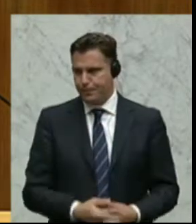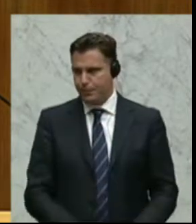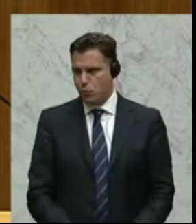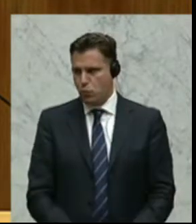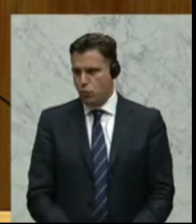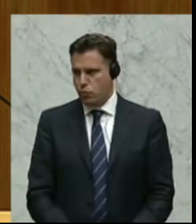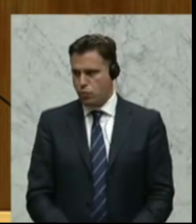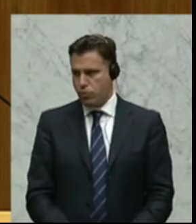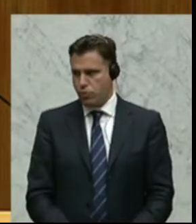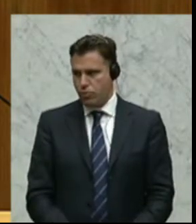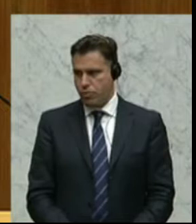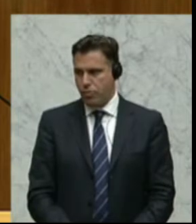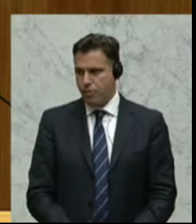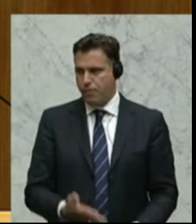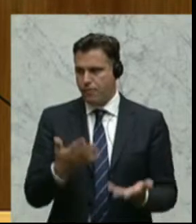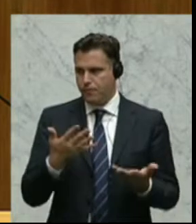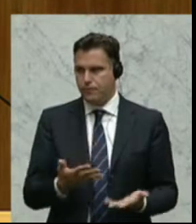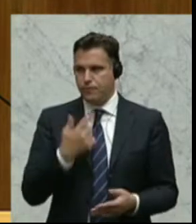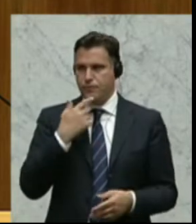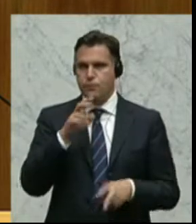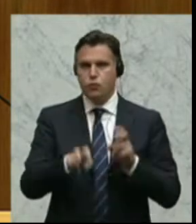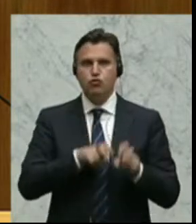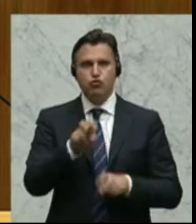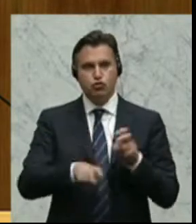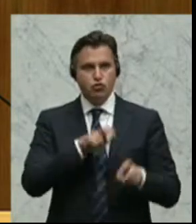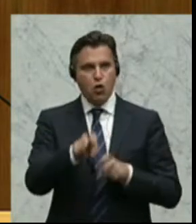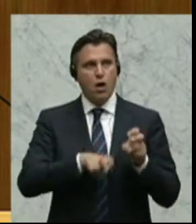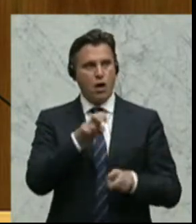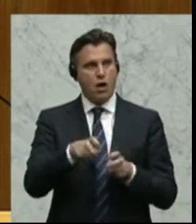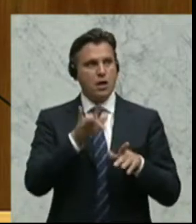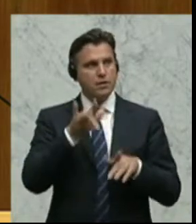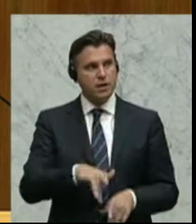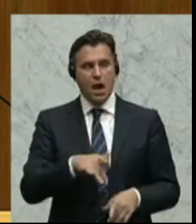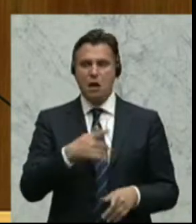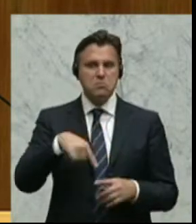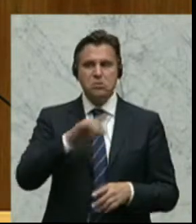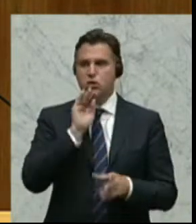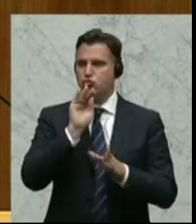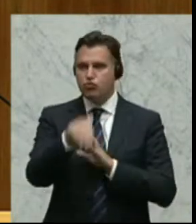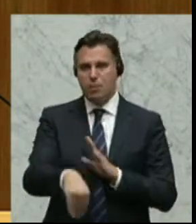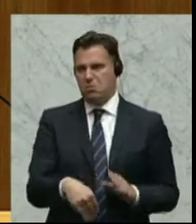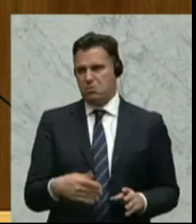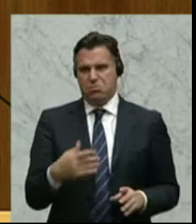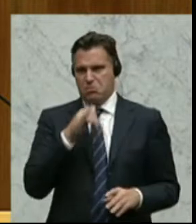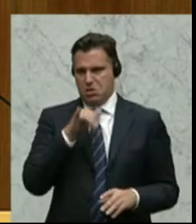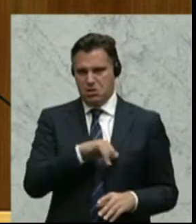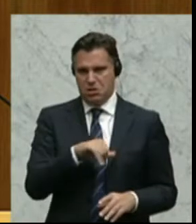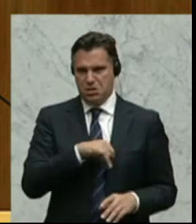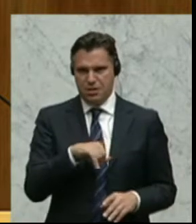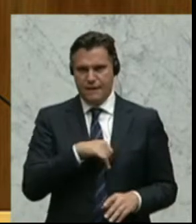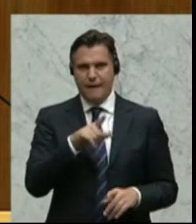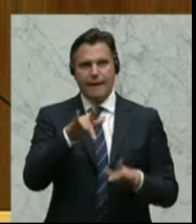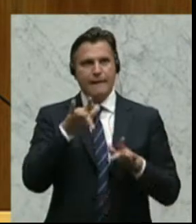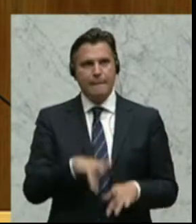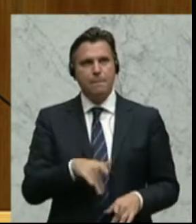Derzeit ist es in unserem Land steuerlich für Firmen einfach nicht interessant genug zu spenden. Privatpersonen spenden in Österreich sehr viel, das finde